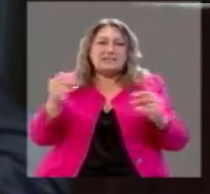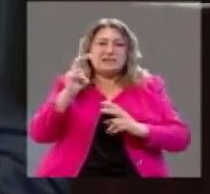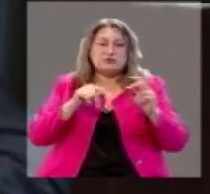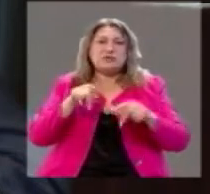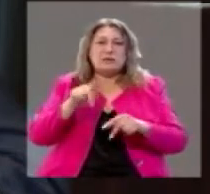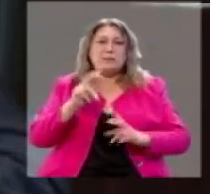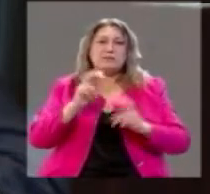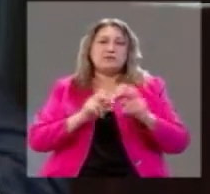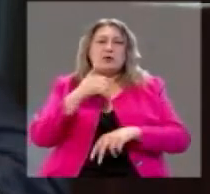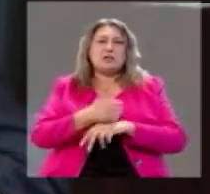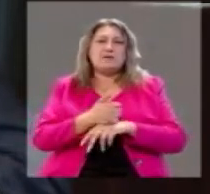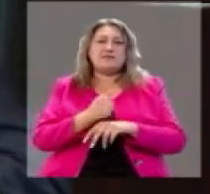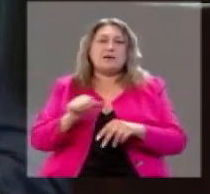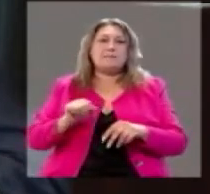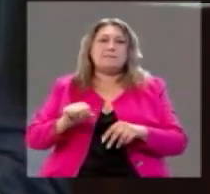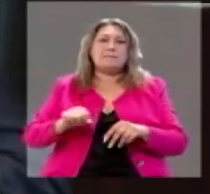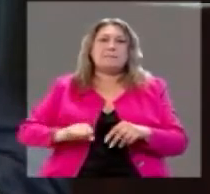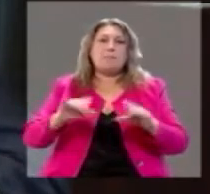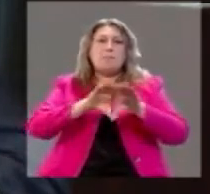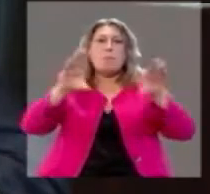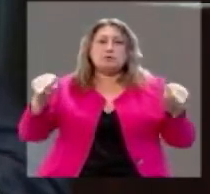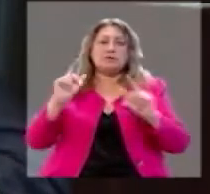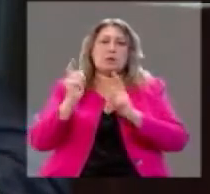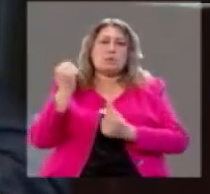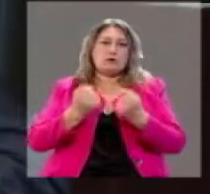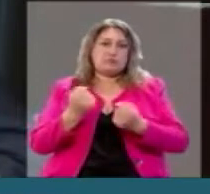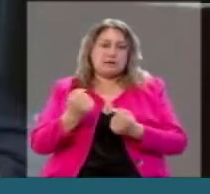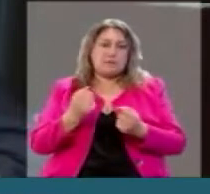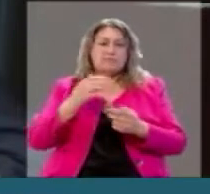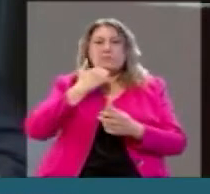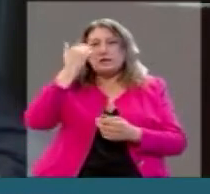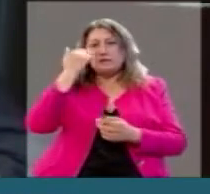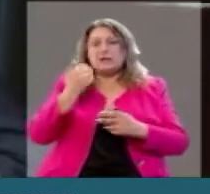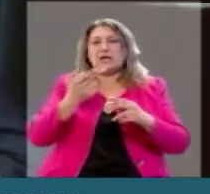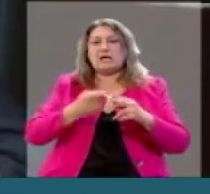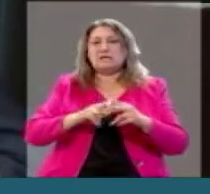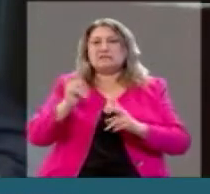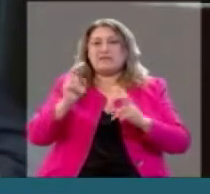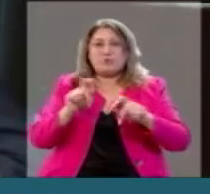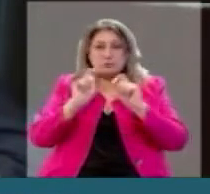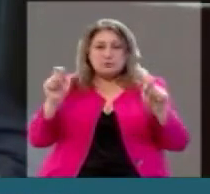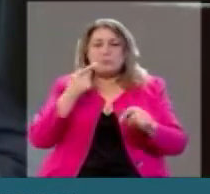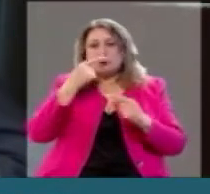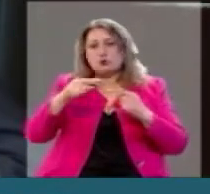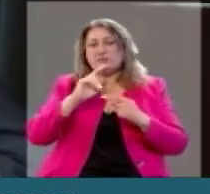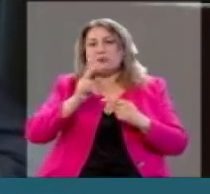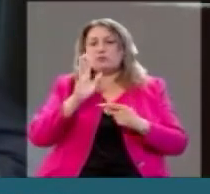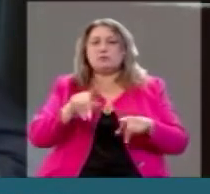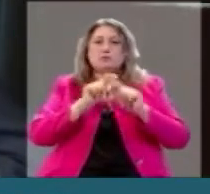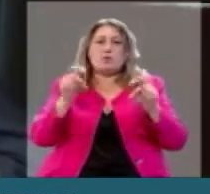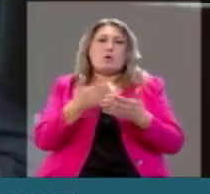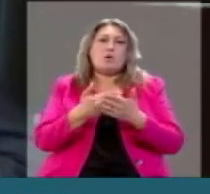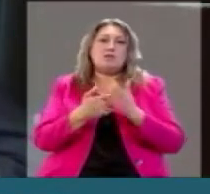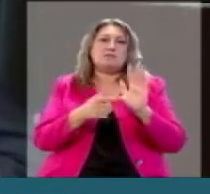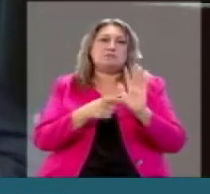по производству главных передач ведущих мостов для грузовой техники. Благодаря запуску данных заводов в ближайшие два года будет создано